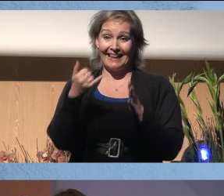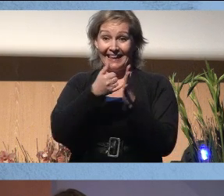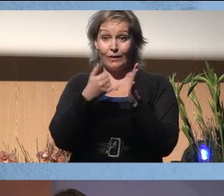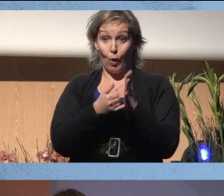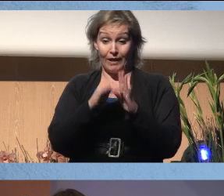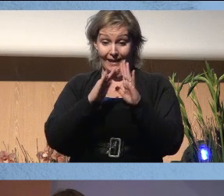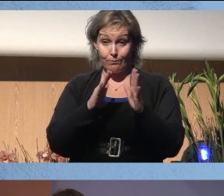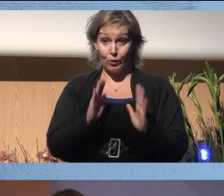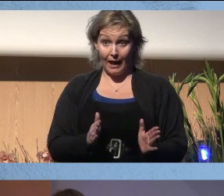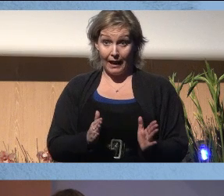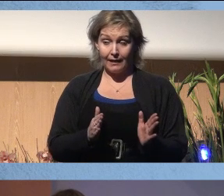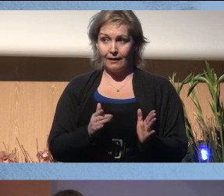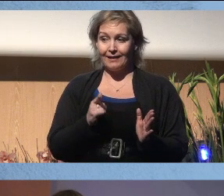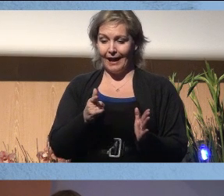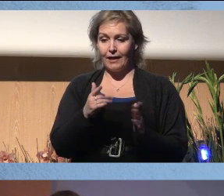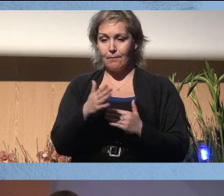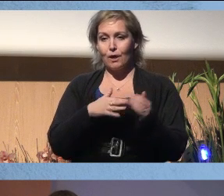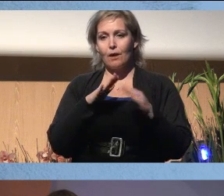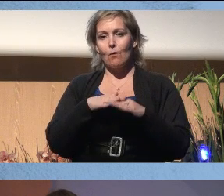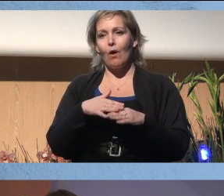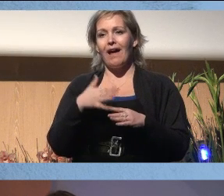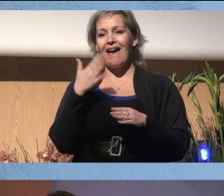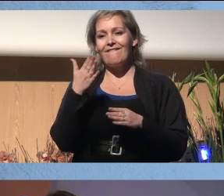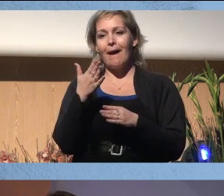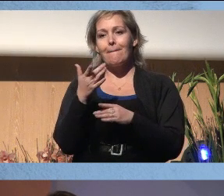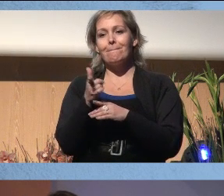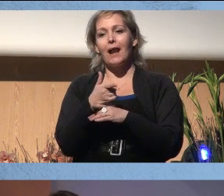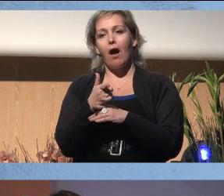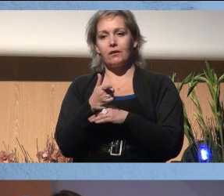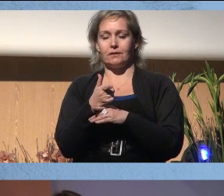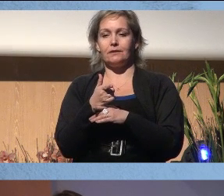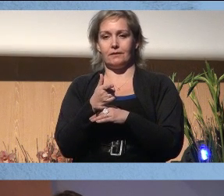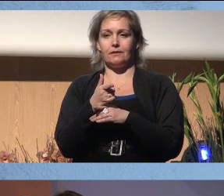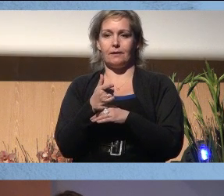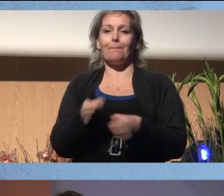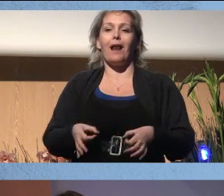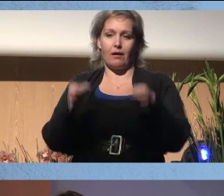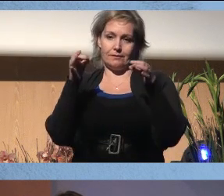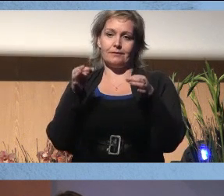denne modellen bygger på en fempilarsmodell fra Skottland.